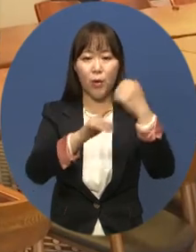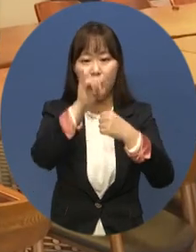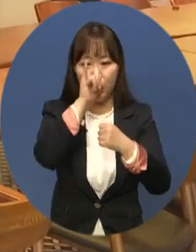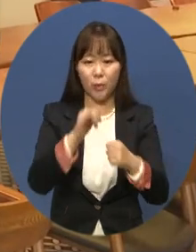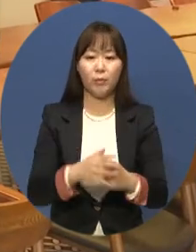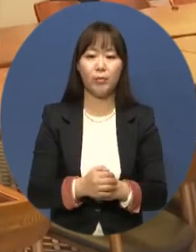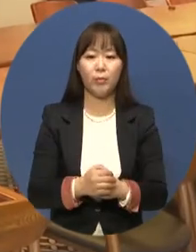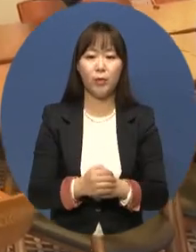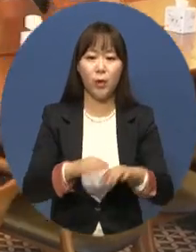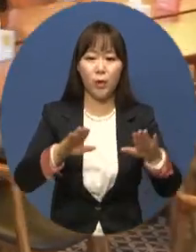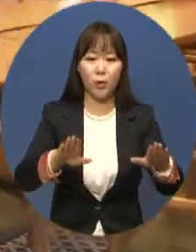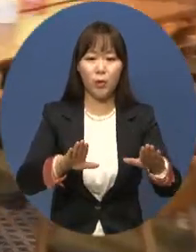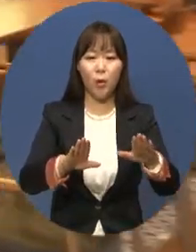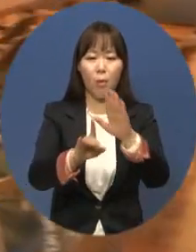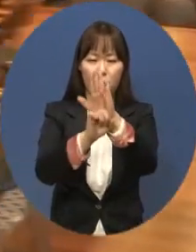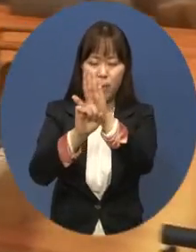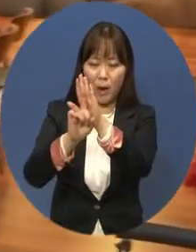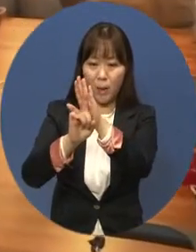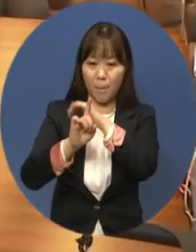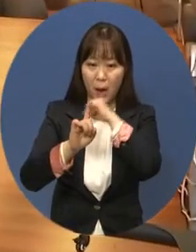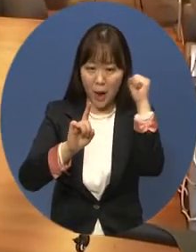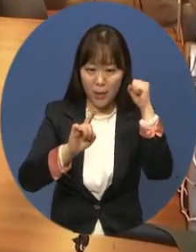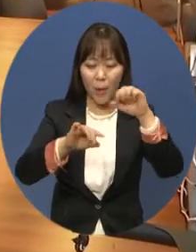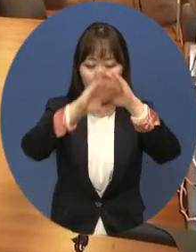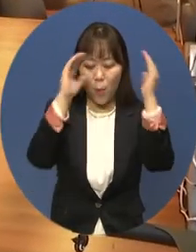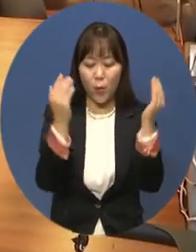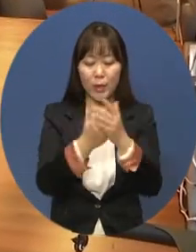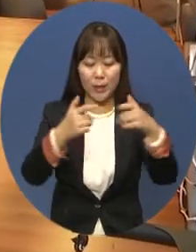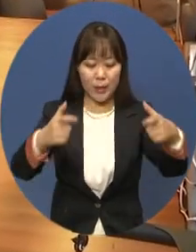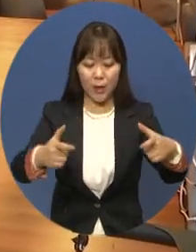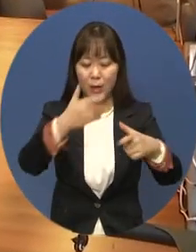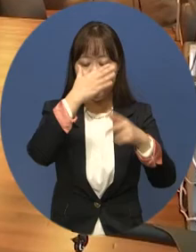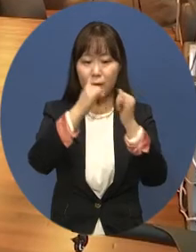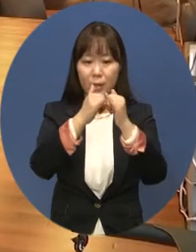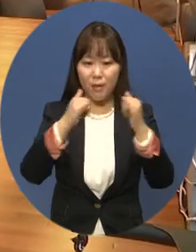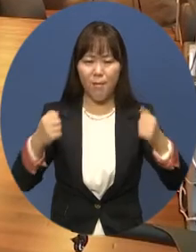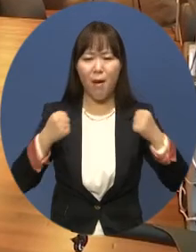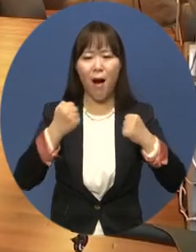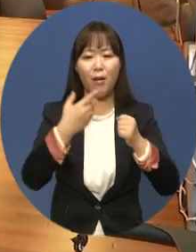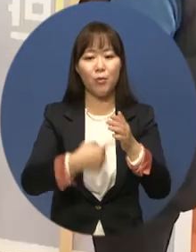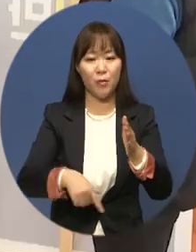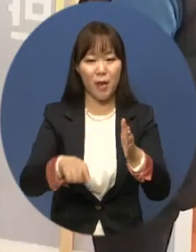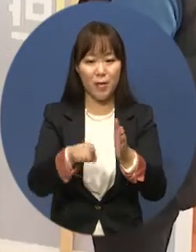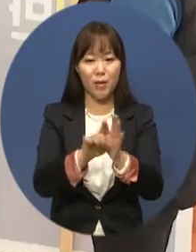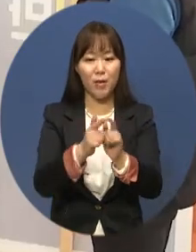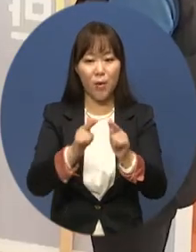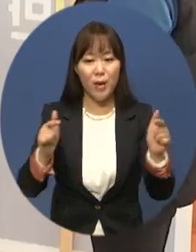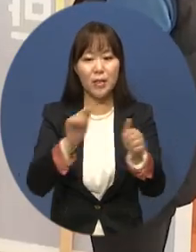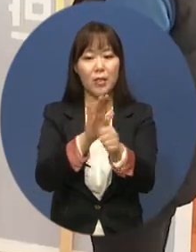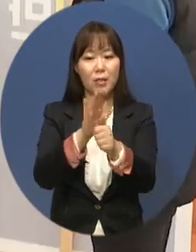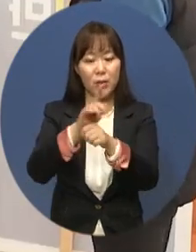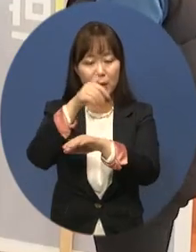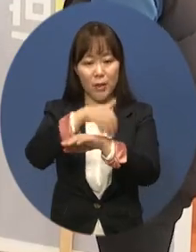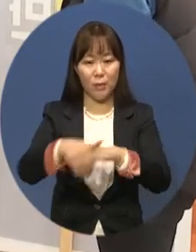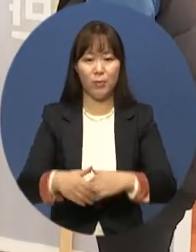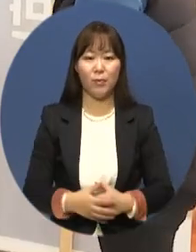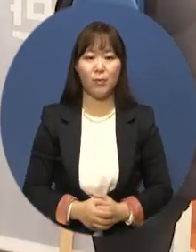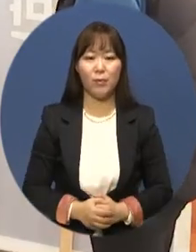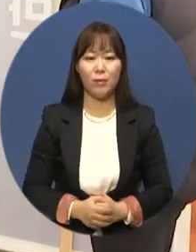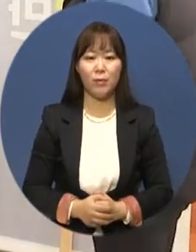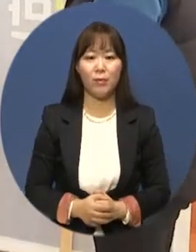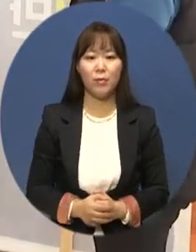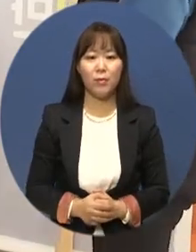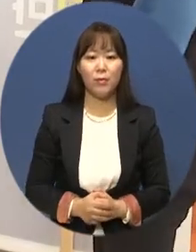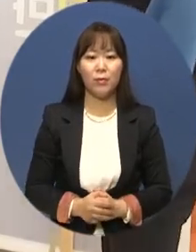이번 공모 선정 으로 지역의 모든 청년들이 활기를 되찾을 수 있도록 다양한 지원을 계획하고 있습니다